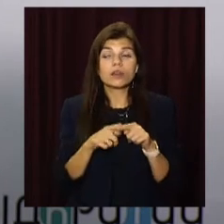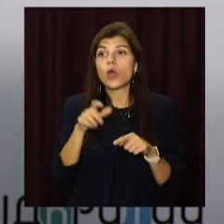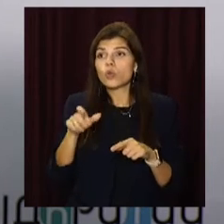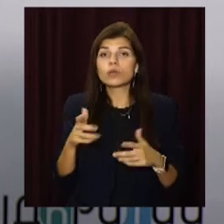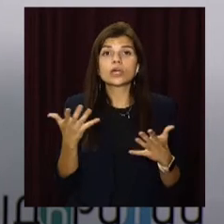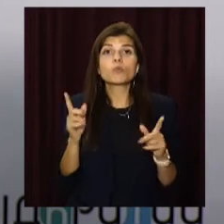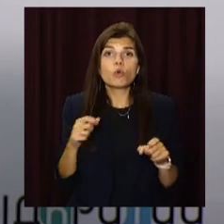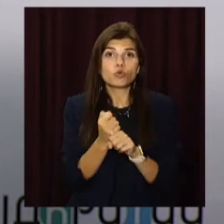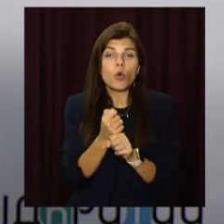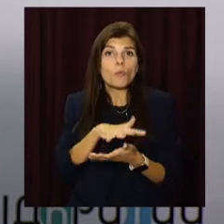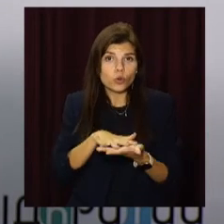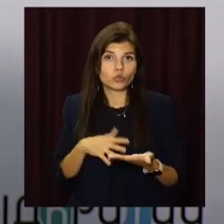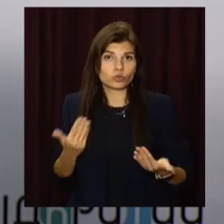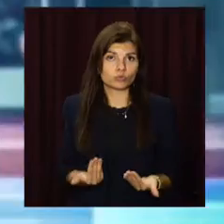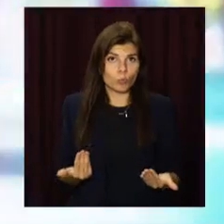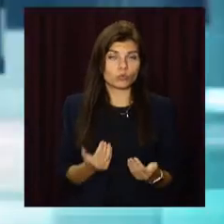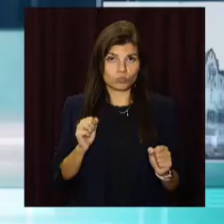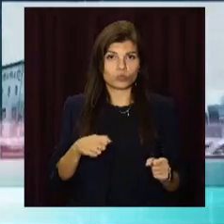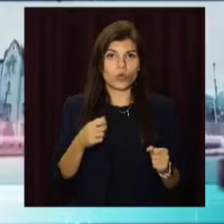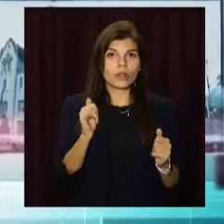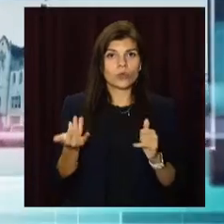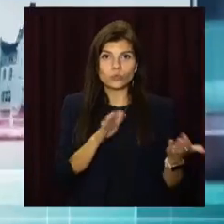можуть і щось можуть робити один для одного.